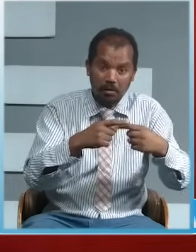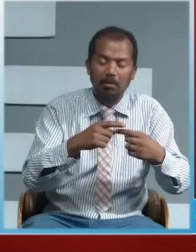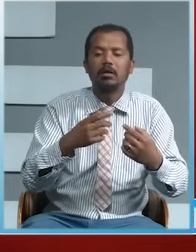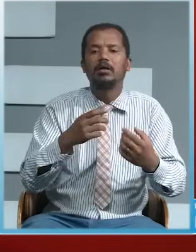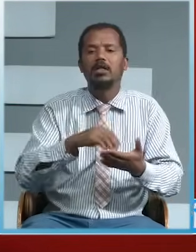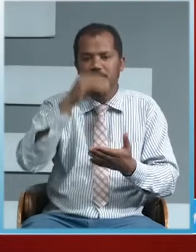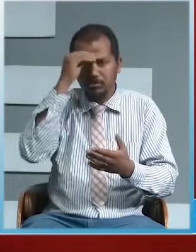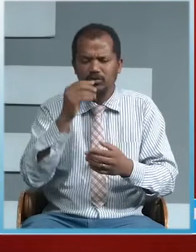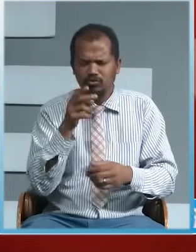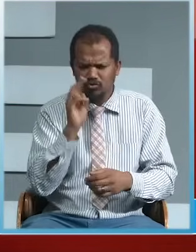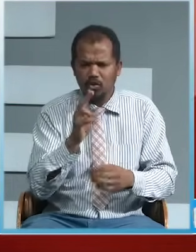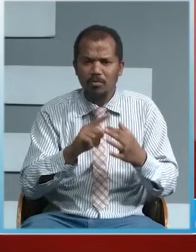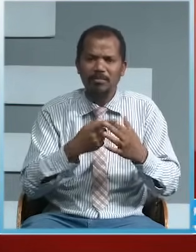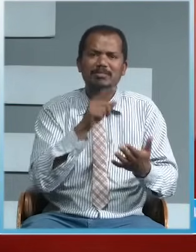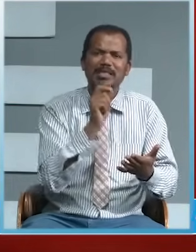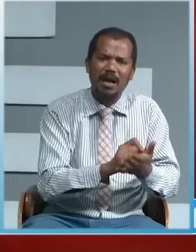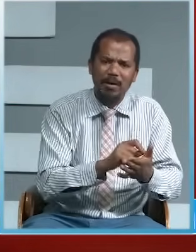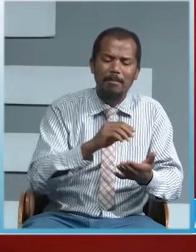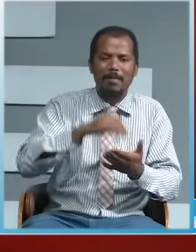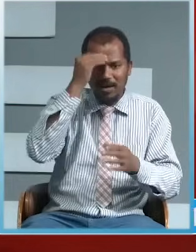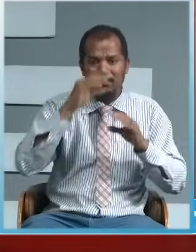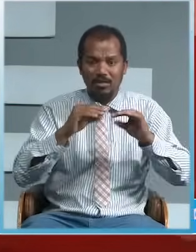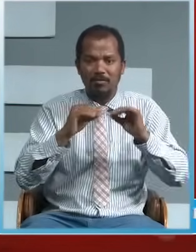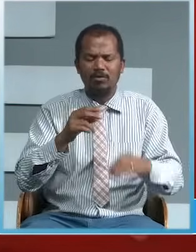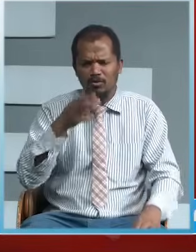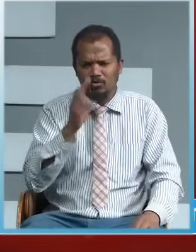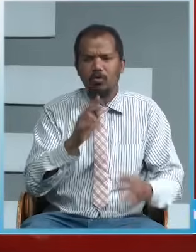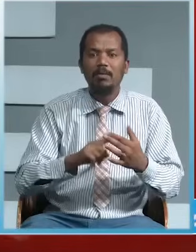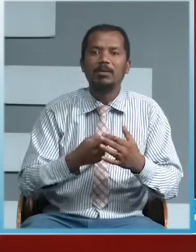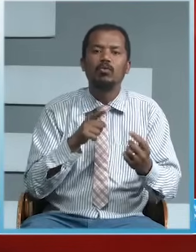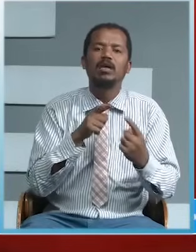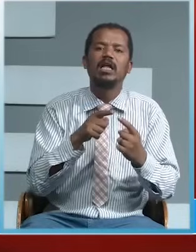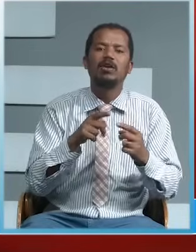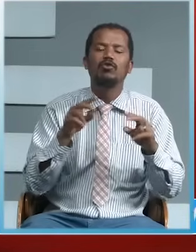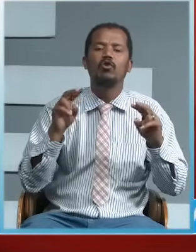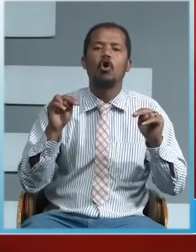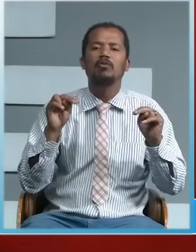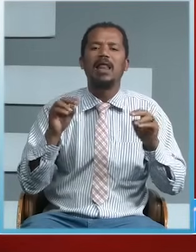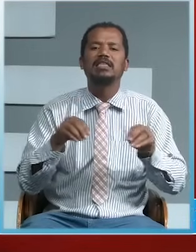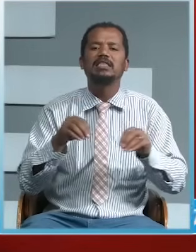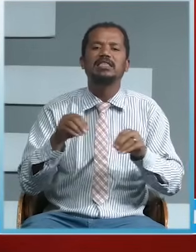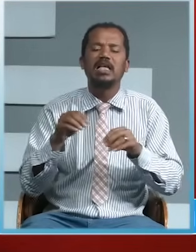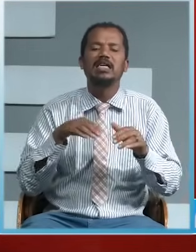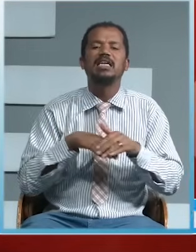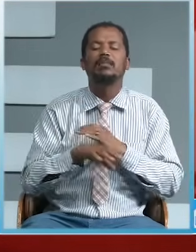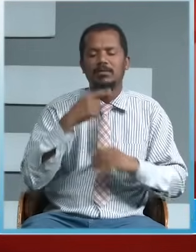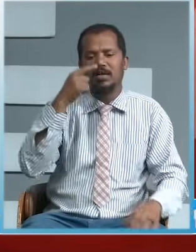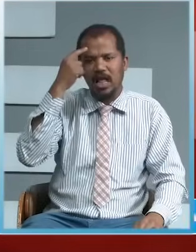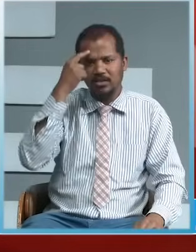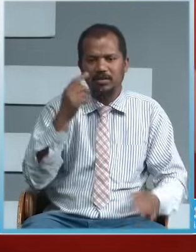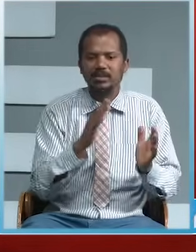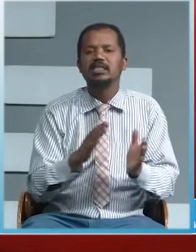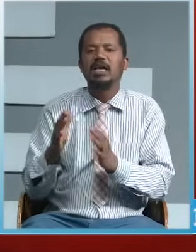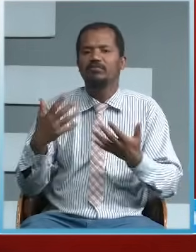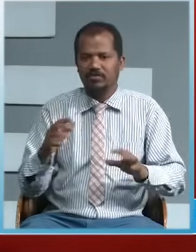የትምህርት ስራውን ቶሎ በመጀመር የምዝገባ ስራውንም መማር ማስተማሩንም ቶሎ በመጀመር ወደ ኖርማል እንቅስቃሴያችን እንገባለን ብለን አስበን